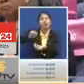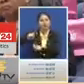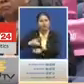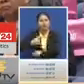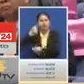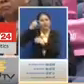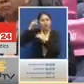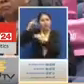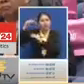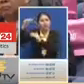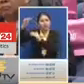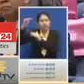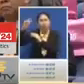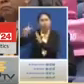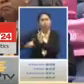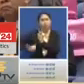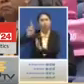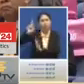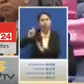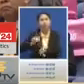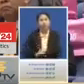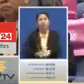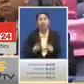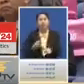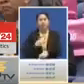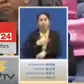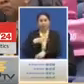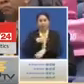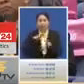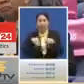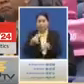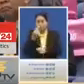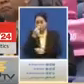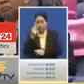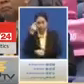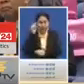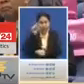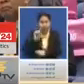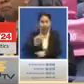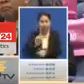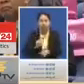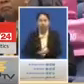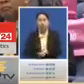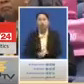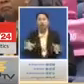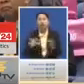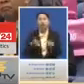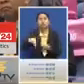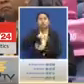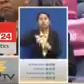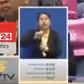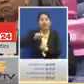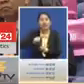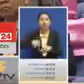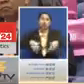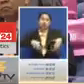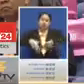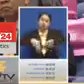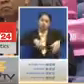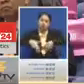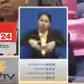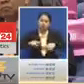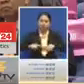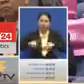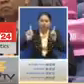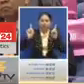ความหวังไว้สูงแต่ว่าสิ่งซึ่งอยากให้ท่านมองแล้วก็เพื่อนสมาชิกพูดมาแล้ว2 วันคือเศรษฐกิจชาวบ้านมันคนละเรื่